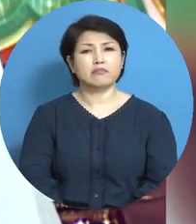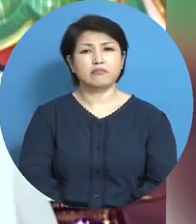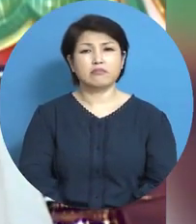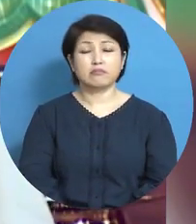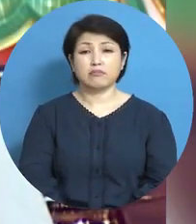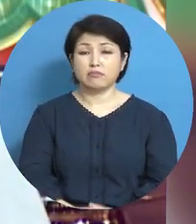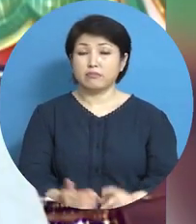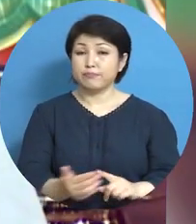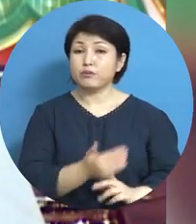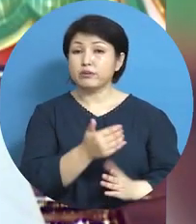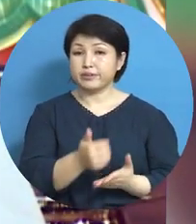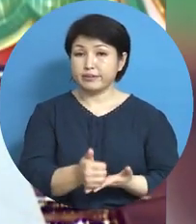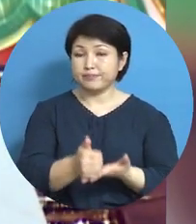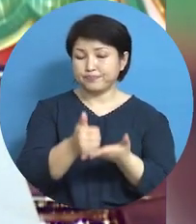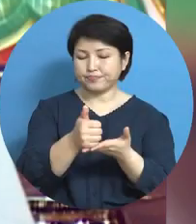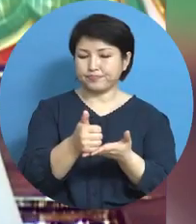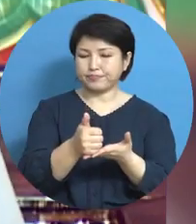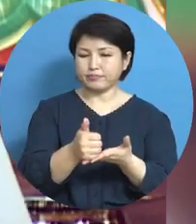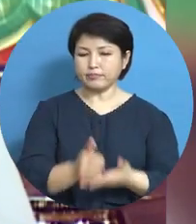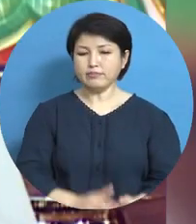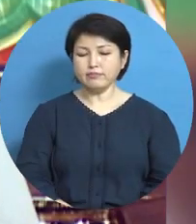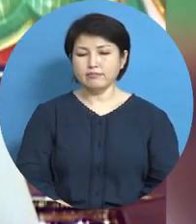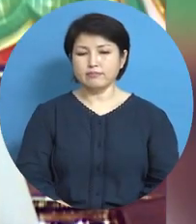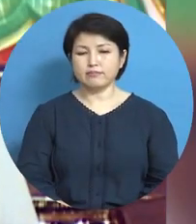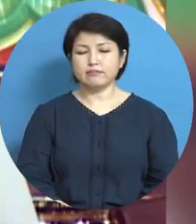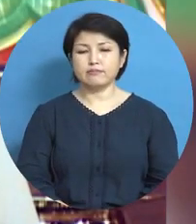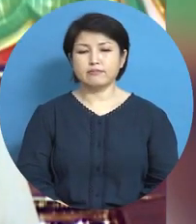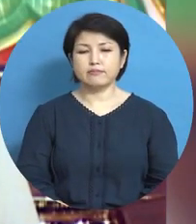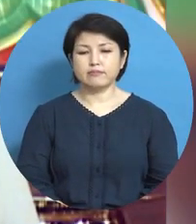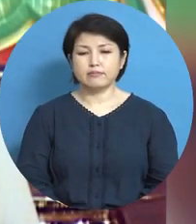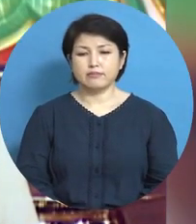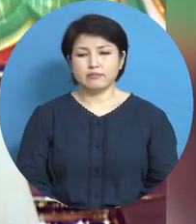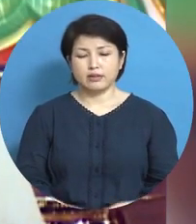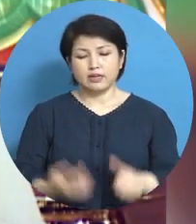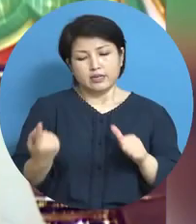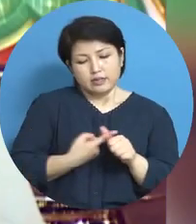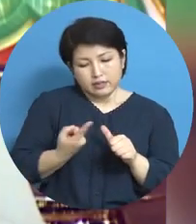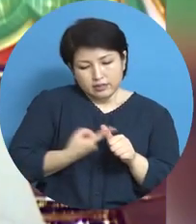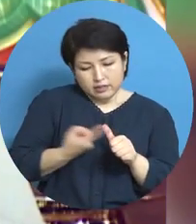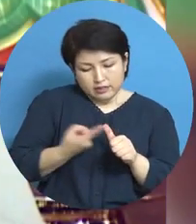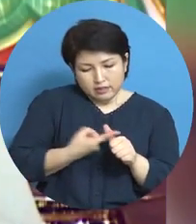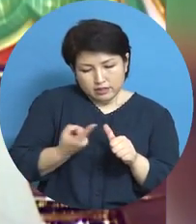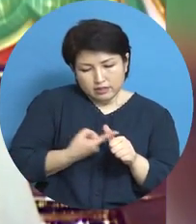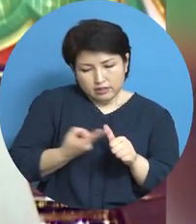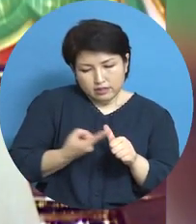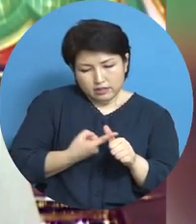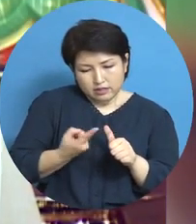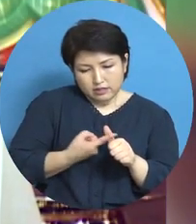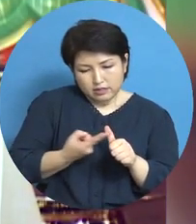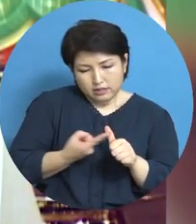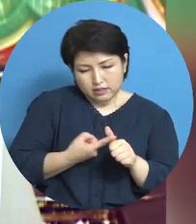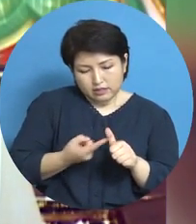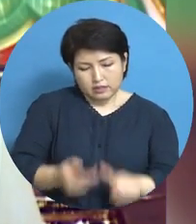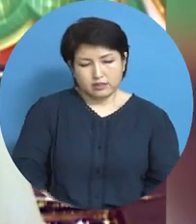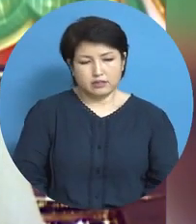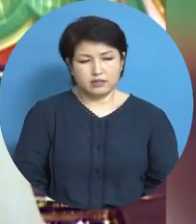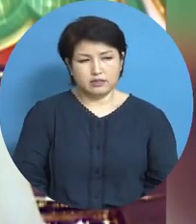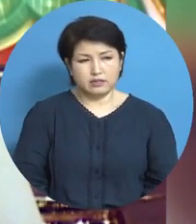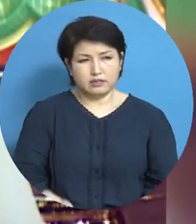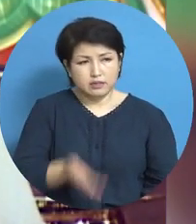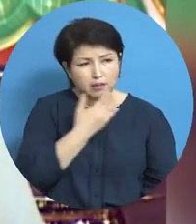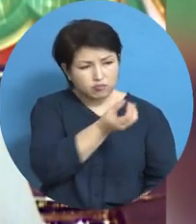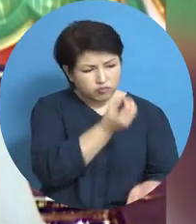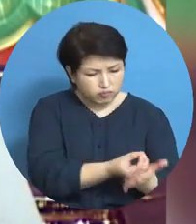그때 부처님께서 늘 비난을 받으시고 빈바루를 들고